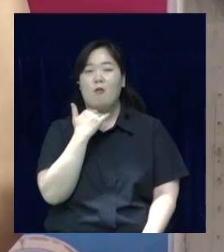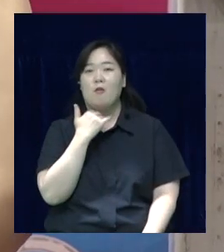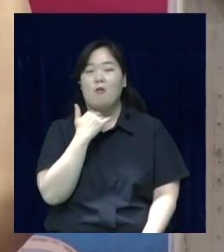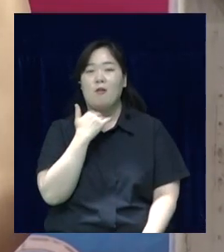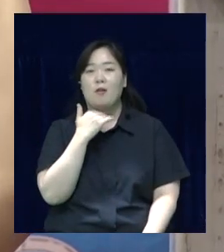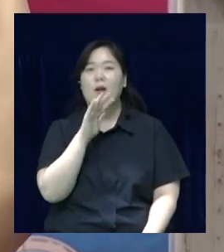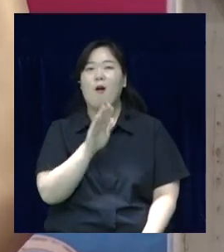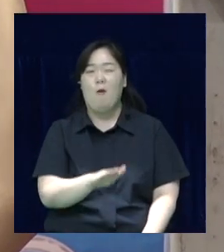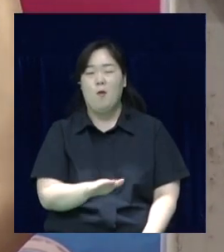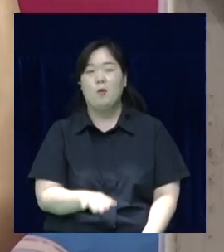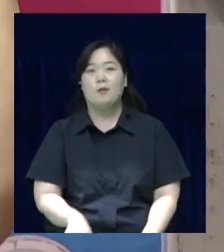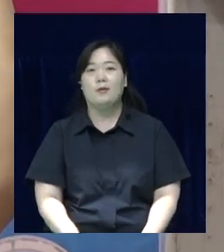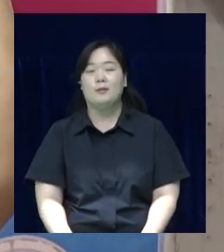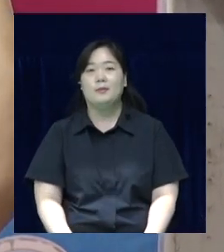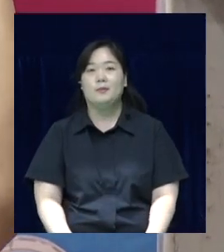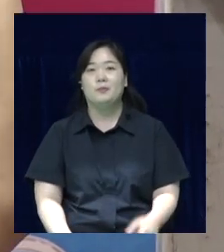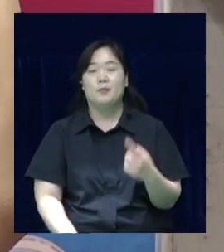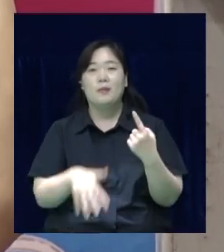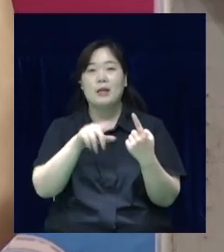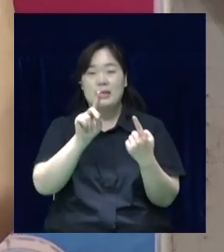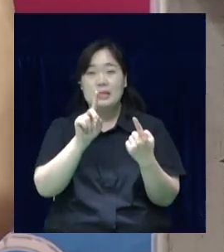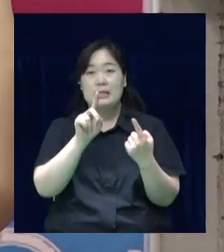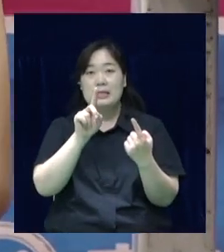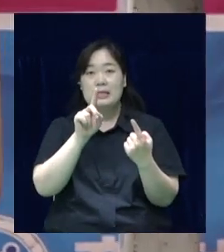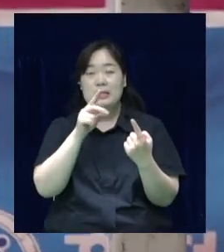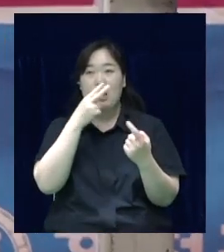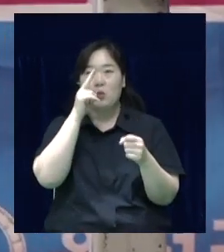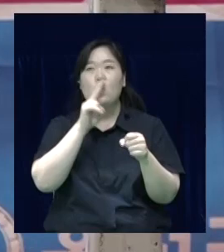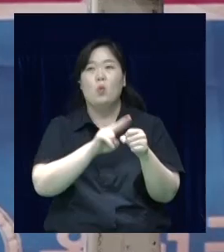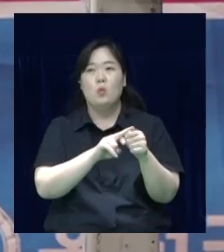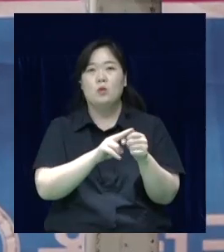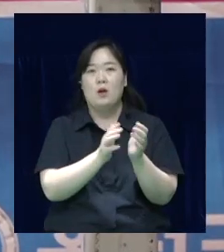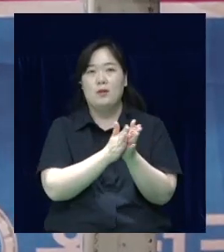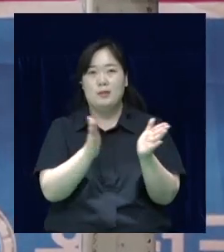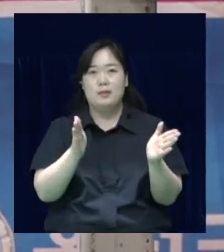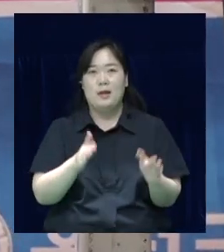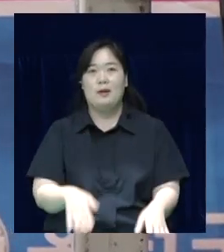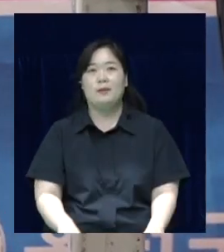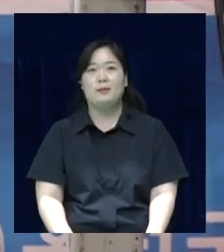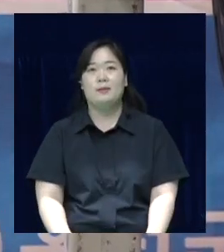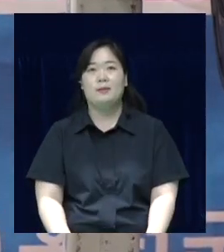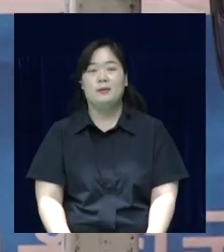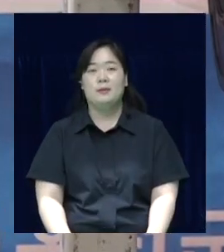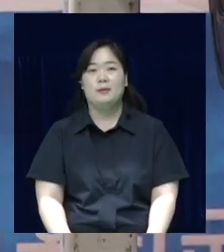자, 첫 번째 시도, 1차 시도가 또 굉장히 중요할 것 같습니다.